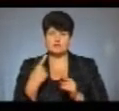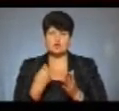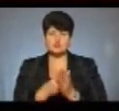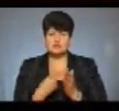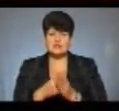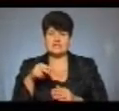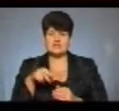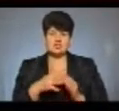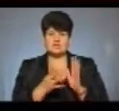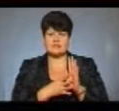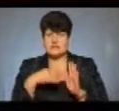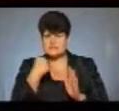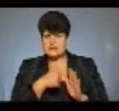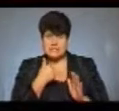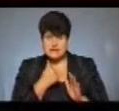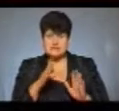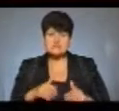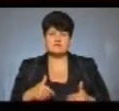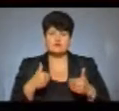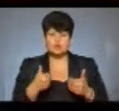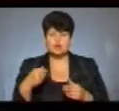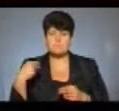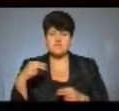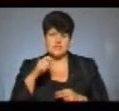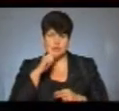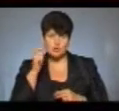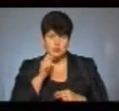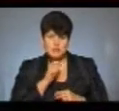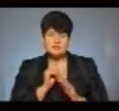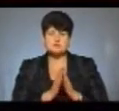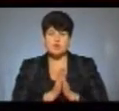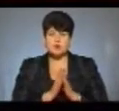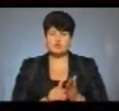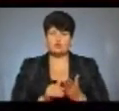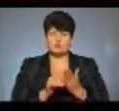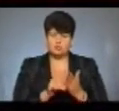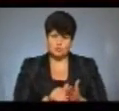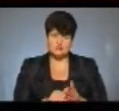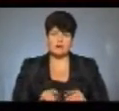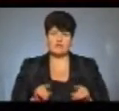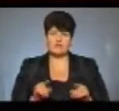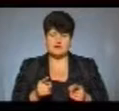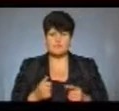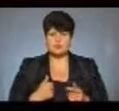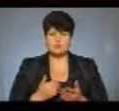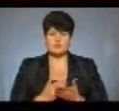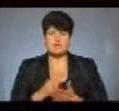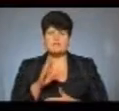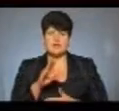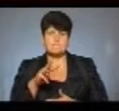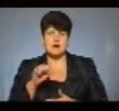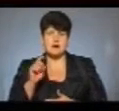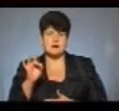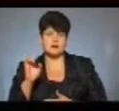на 2019 рік і звернулися до президента України з проханням допомогти ув'язненому військовослужбовцю Віталію Марківу.